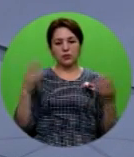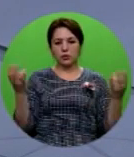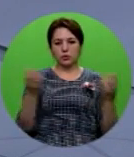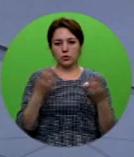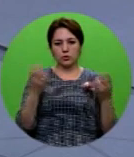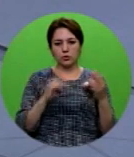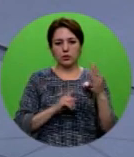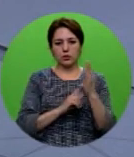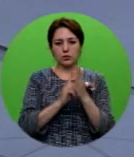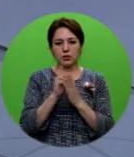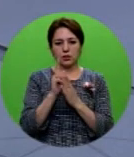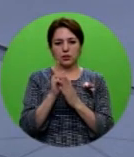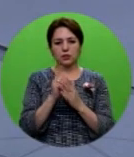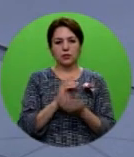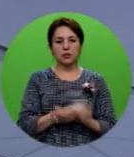необходимо начинать